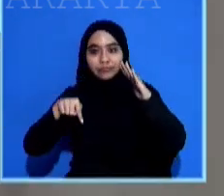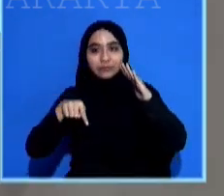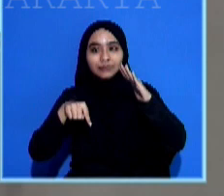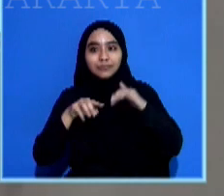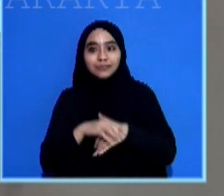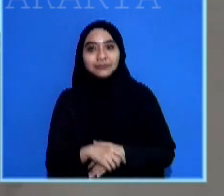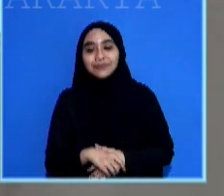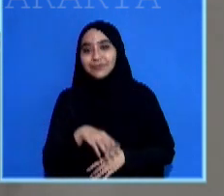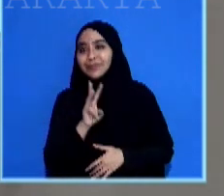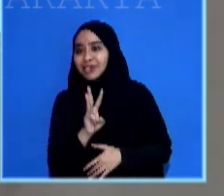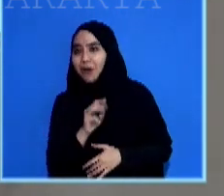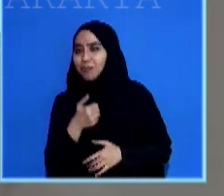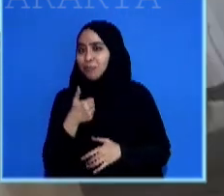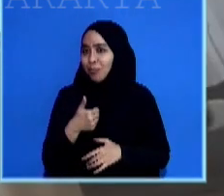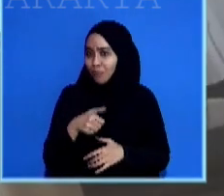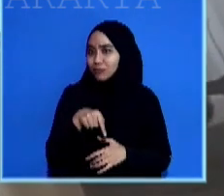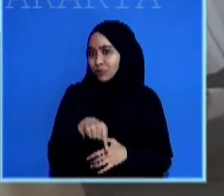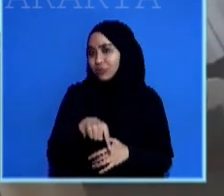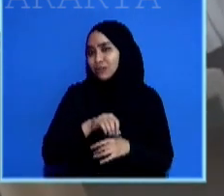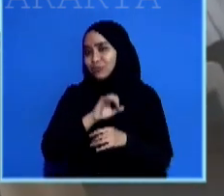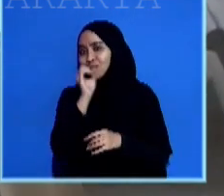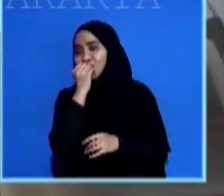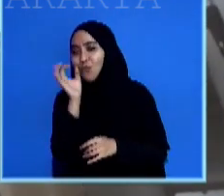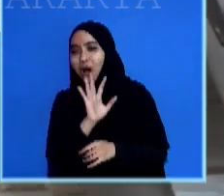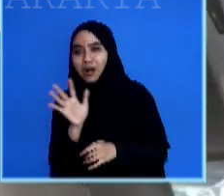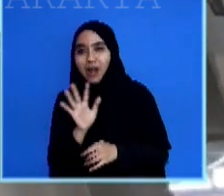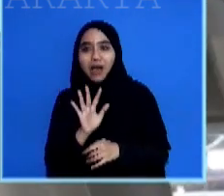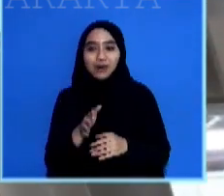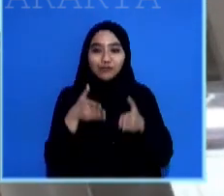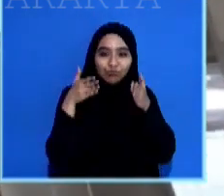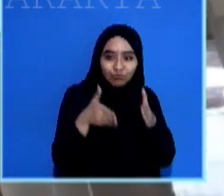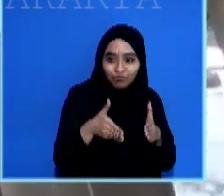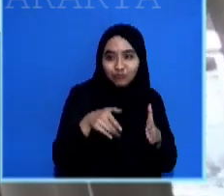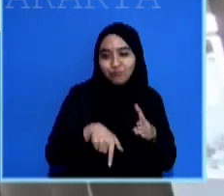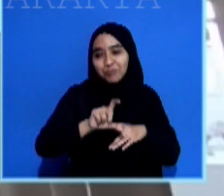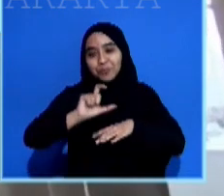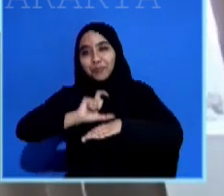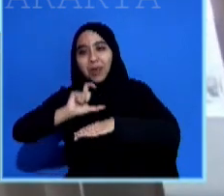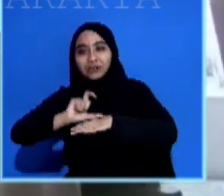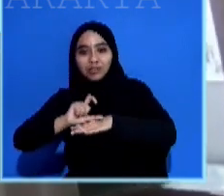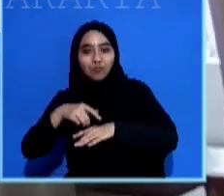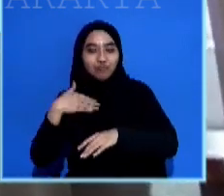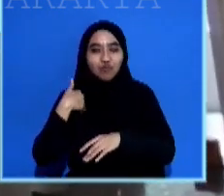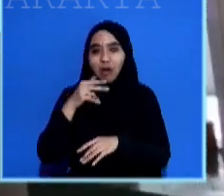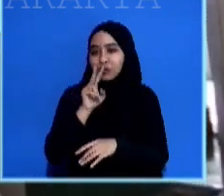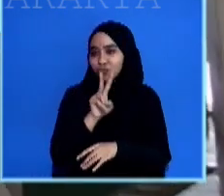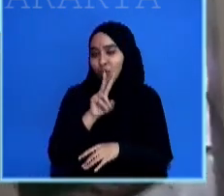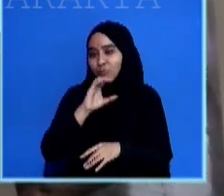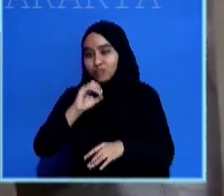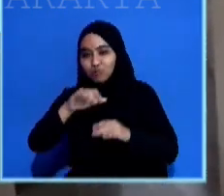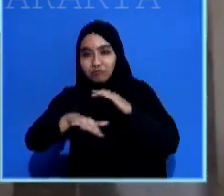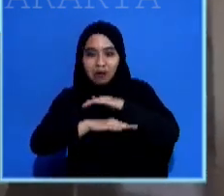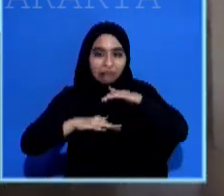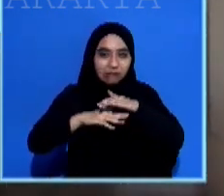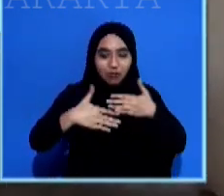selain banyak dihiasi ornamen dan corak warna khas purupaku alaman masjid rayu juga memiliki 20 pilar penyangga di dalam